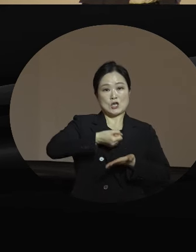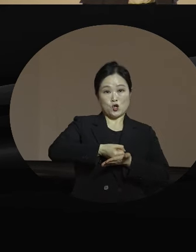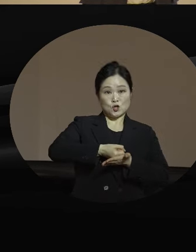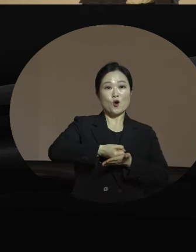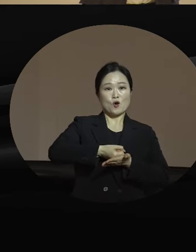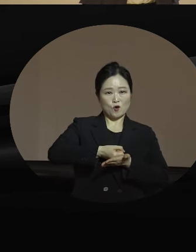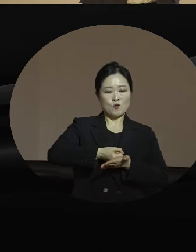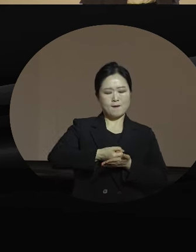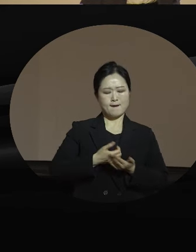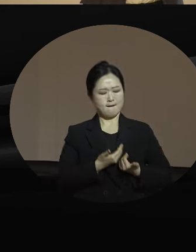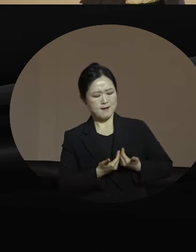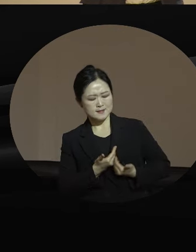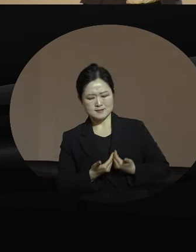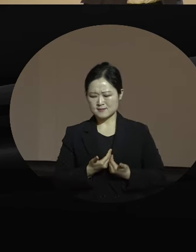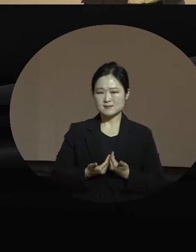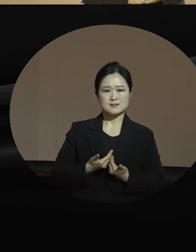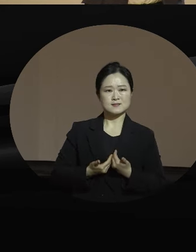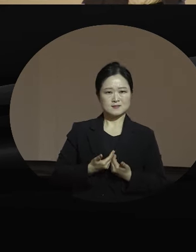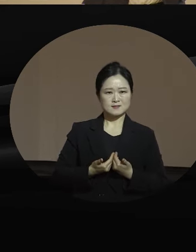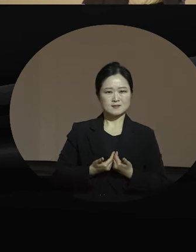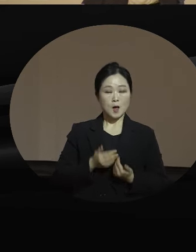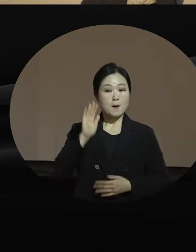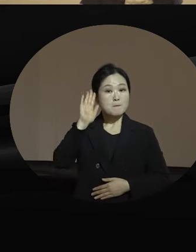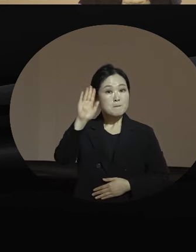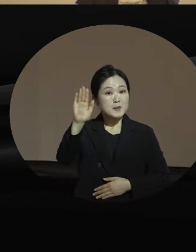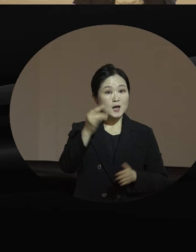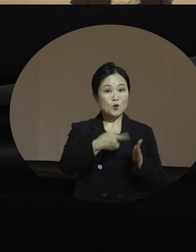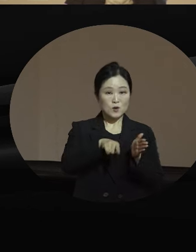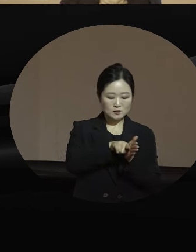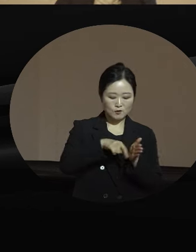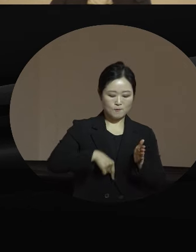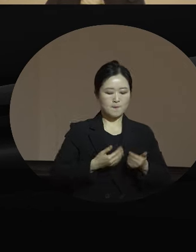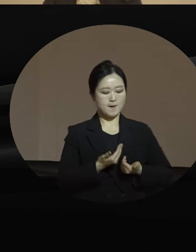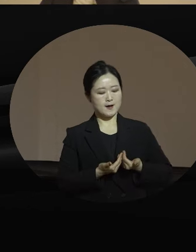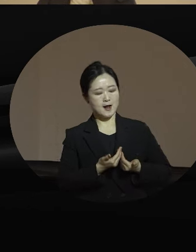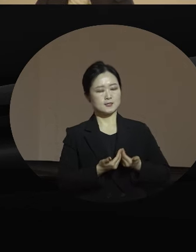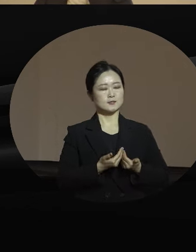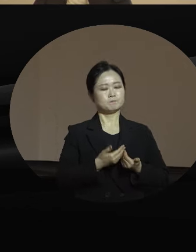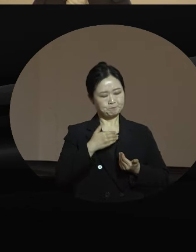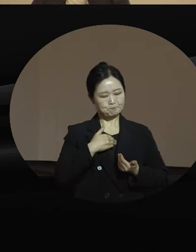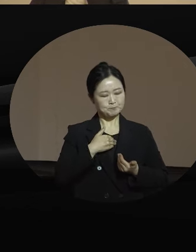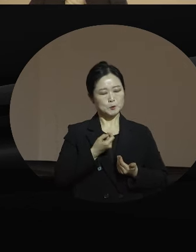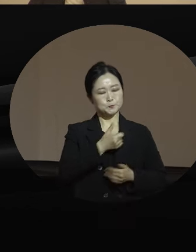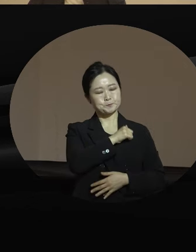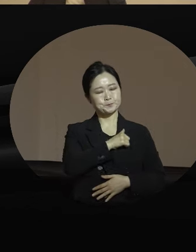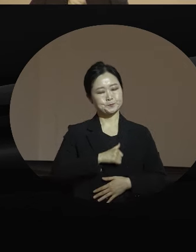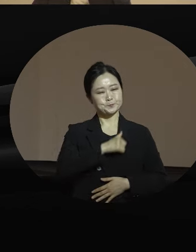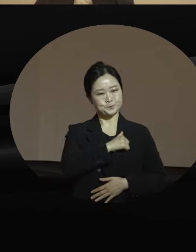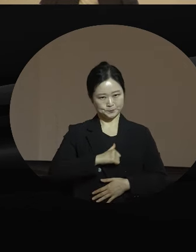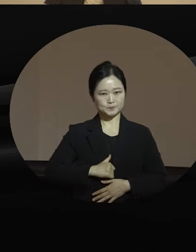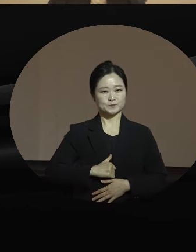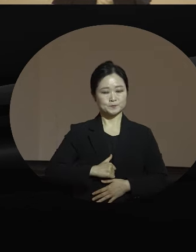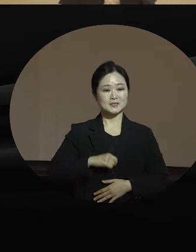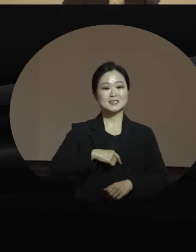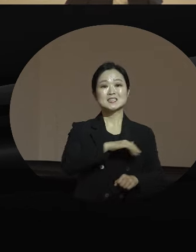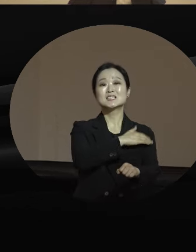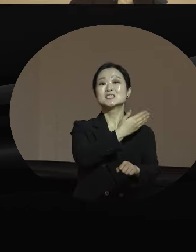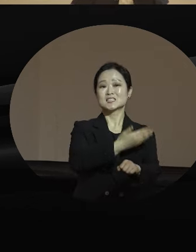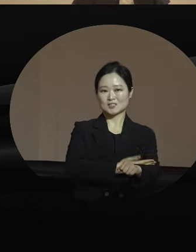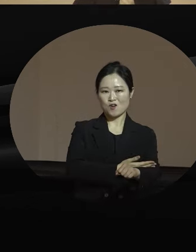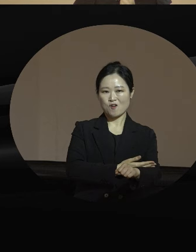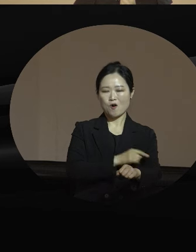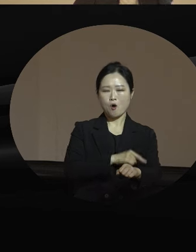것들이 갈등이에요. 먼 훗날의 보상을 위해서 이런 갈등을, 만족을 지연하는 게 굉장히 중요한데 이 능력은